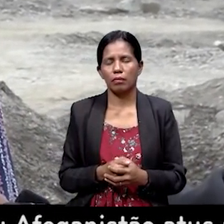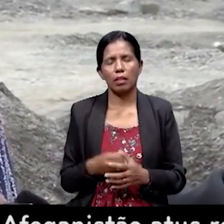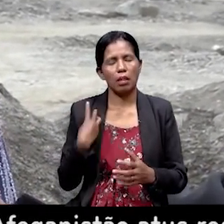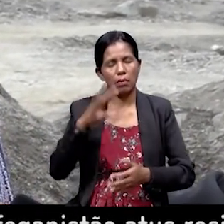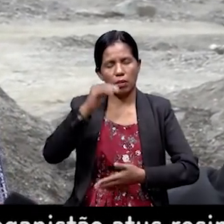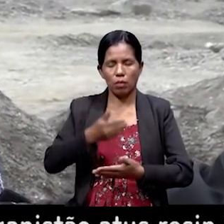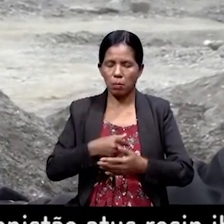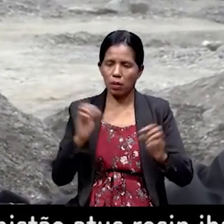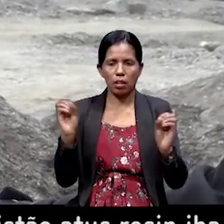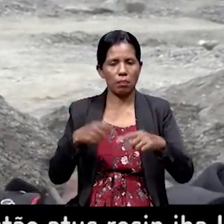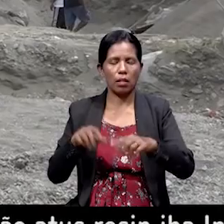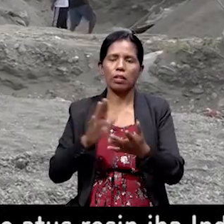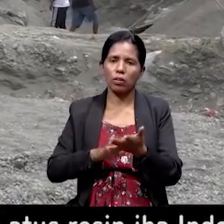iskola.